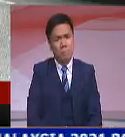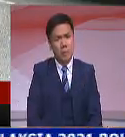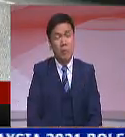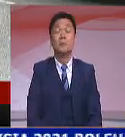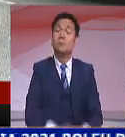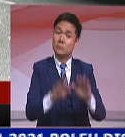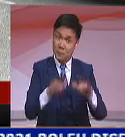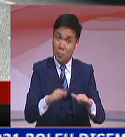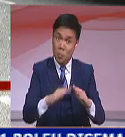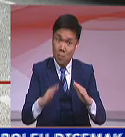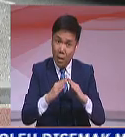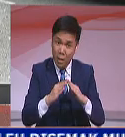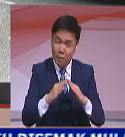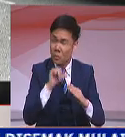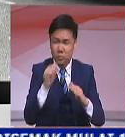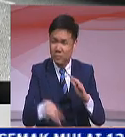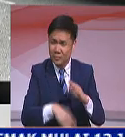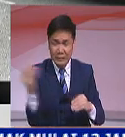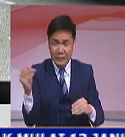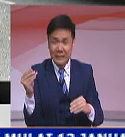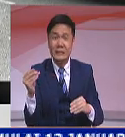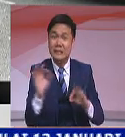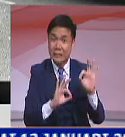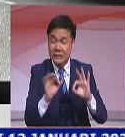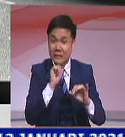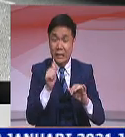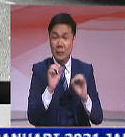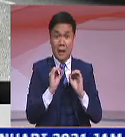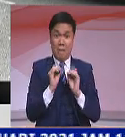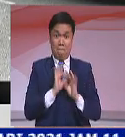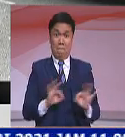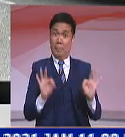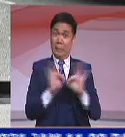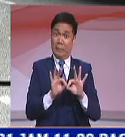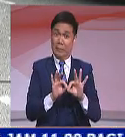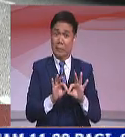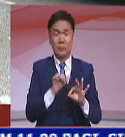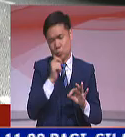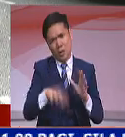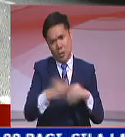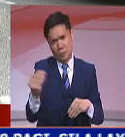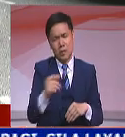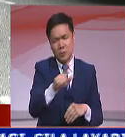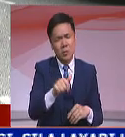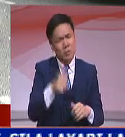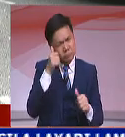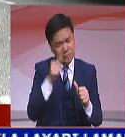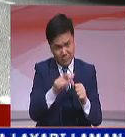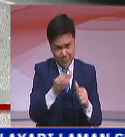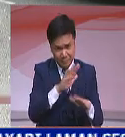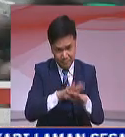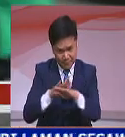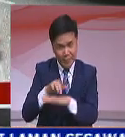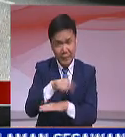Duduk di rumah dan jangan keluar jika tiada urusan penting. Beringat sebelum terkena. Rakyat Malaysia, tiada yang